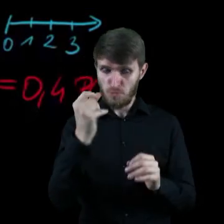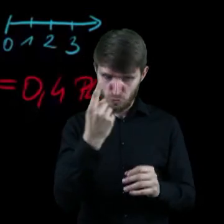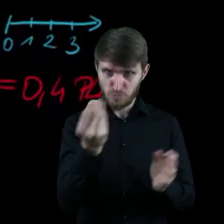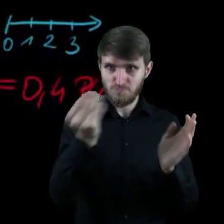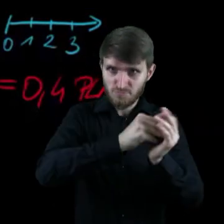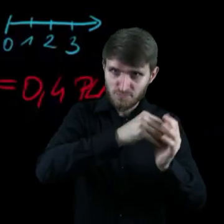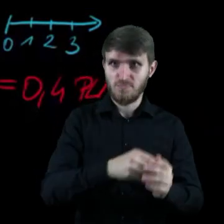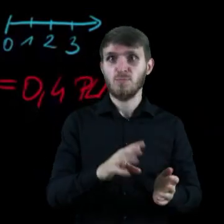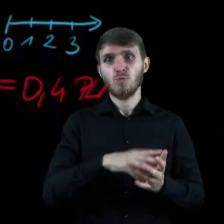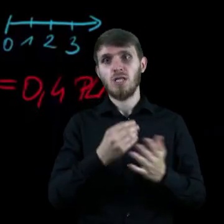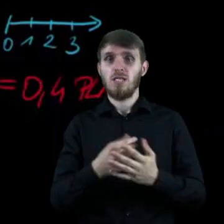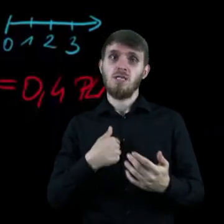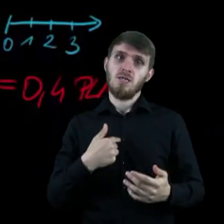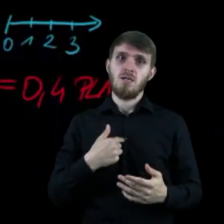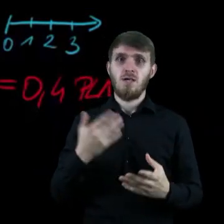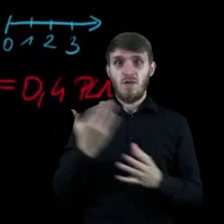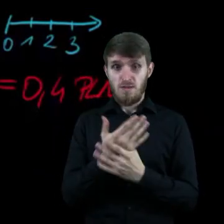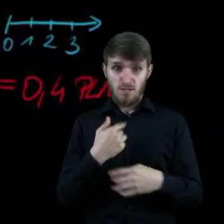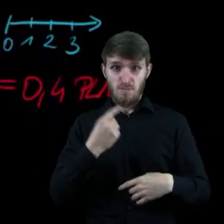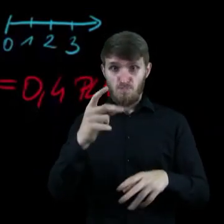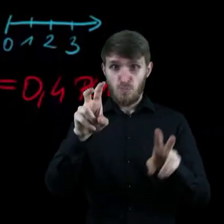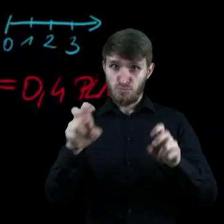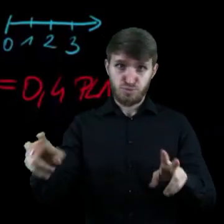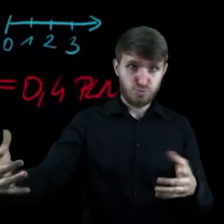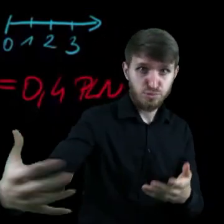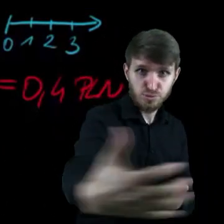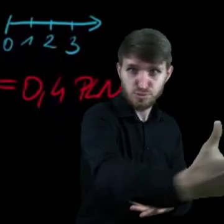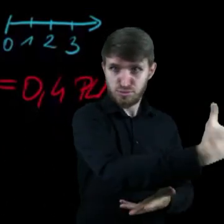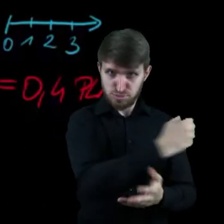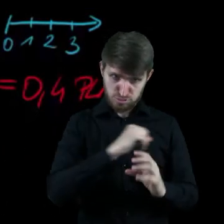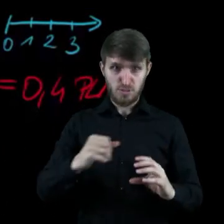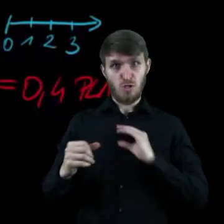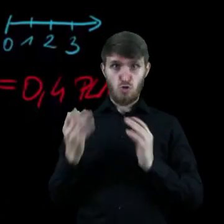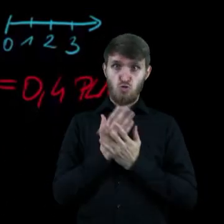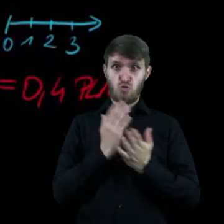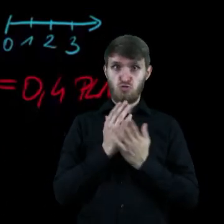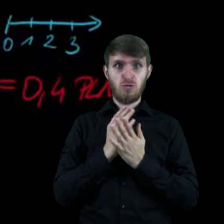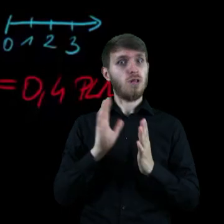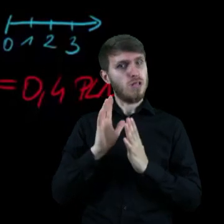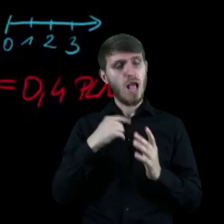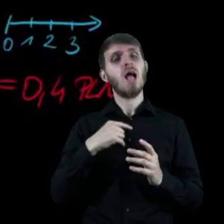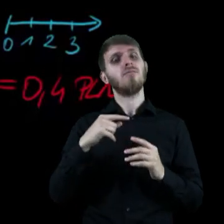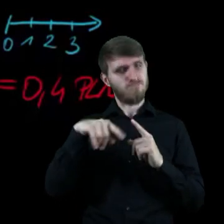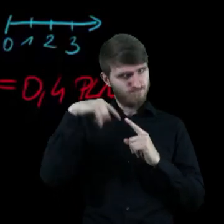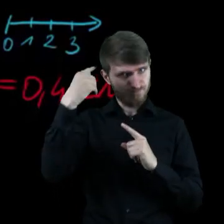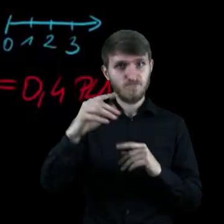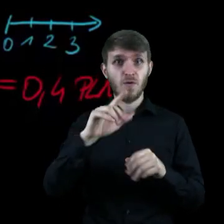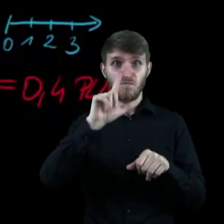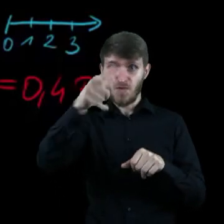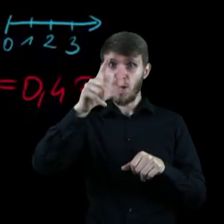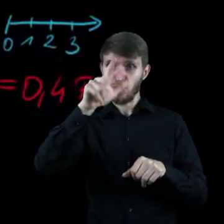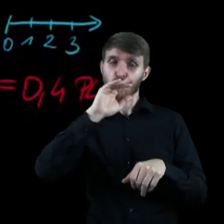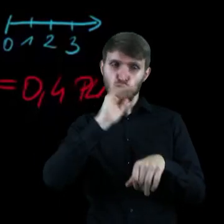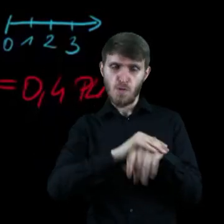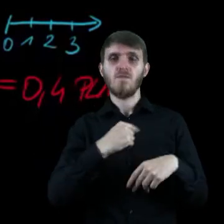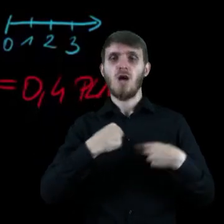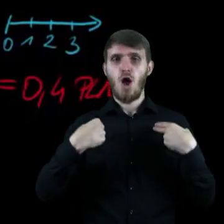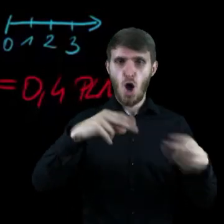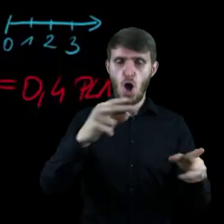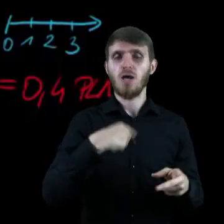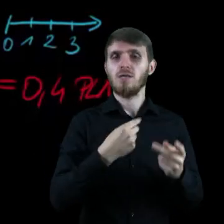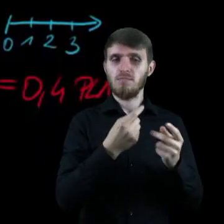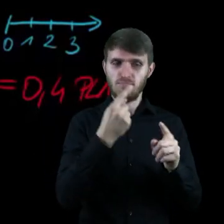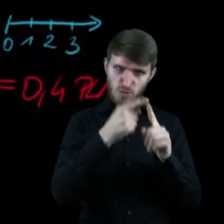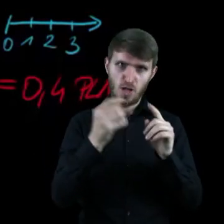oprocentowane. Czyli nasza firma XYZ płaci za możliwość korzystania z gotówki swoich inwestorów. I jest kilka